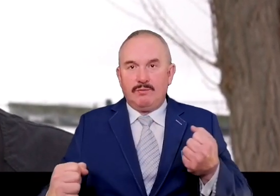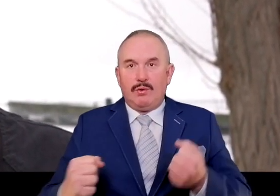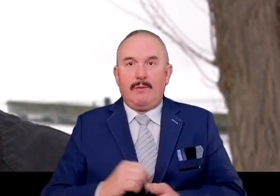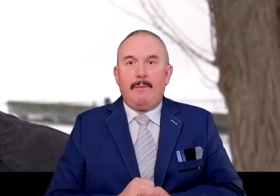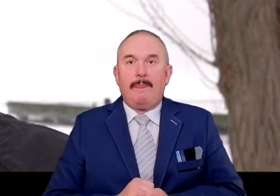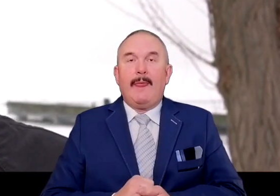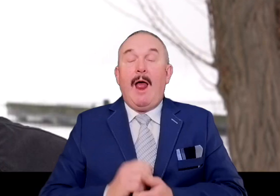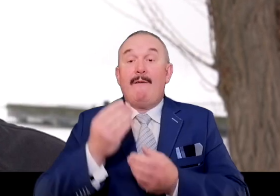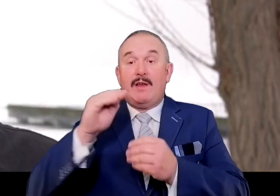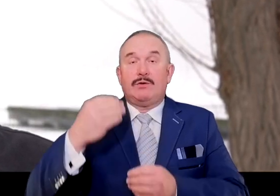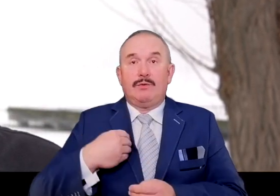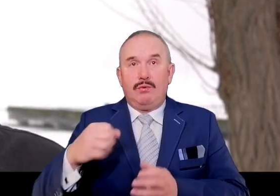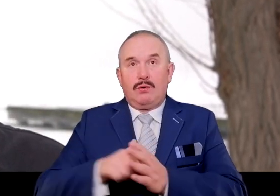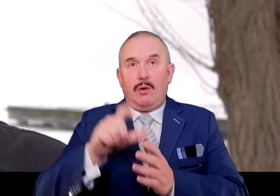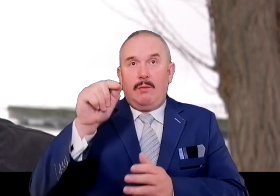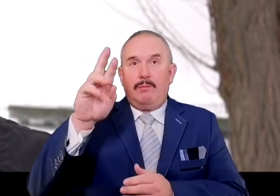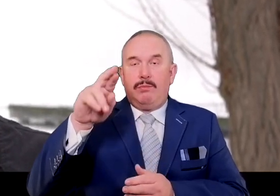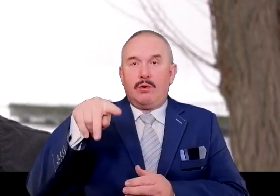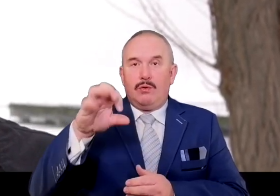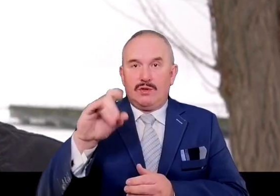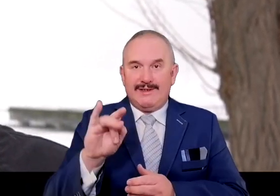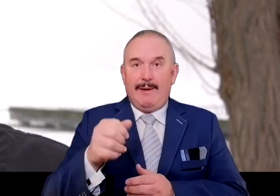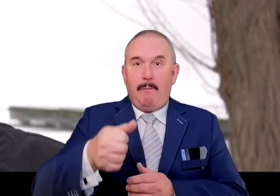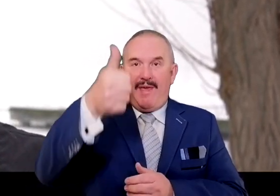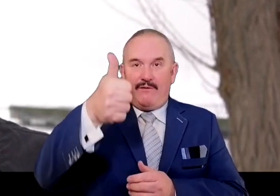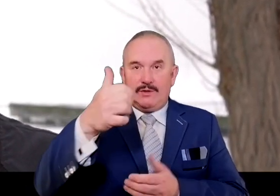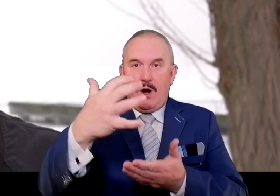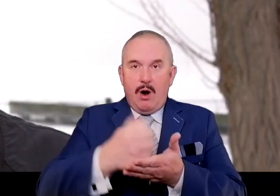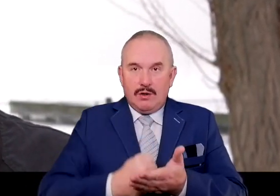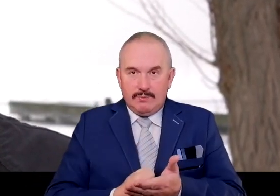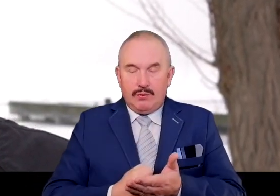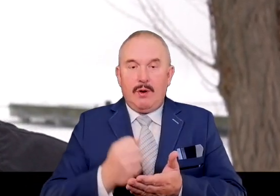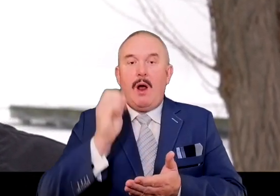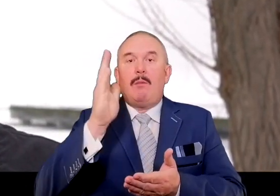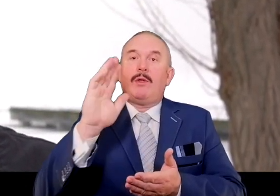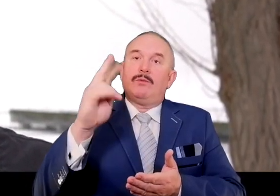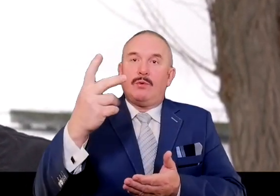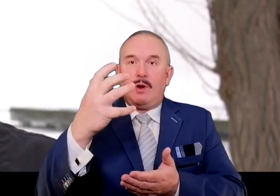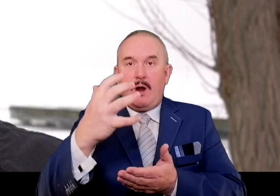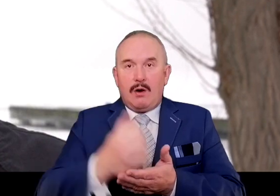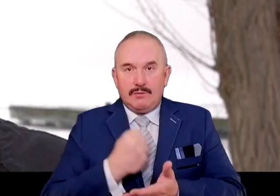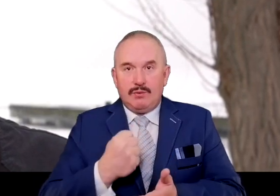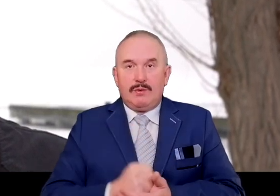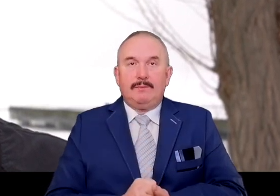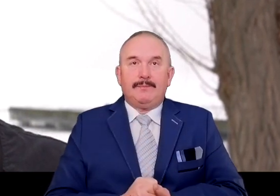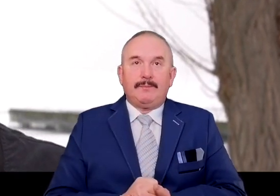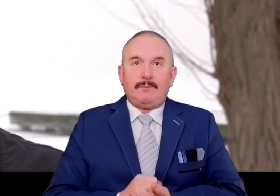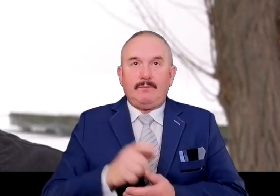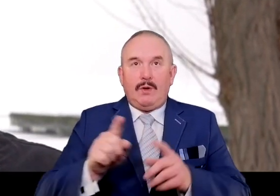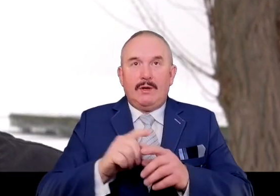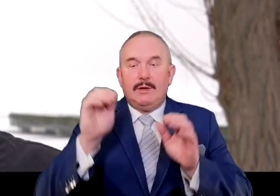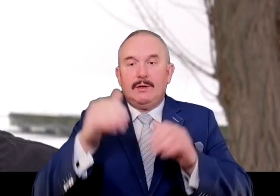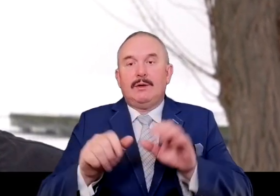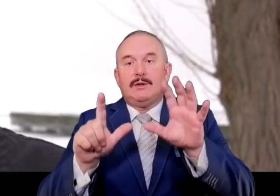trafiła do zaboru pruskiego po pierwszym rozbiorze, część także po drugim, czyli w